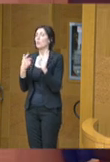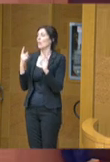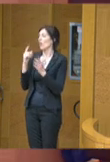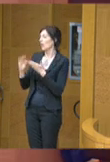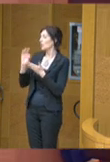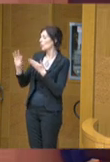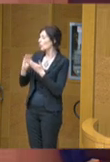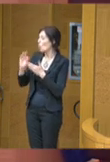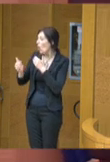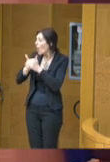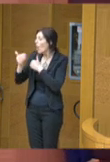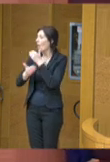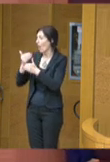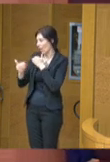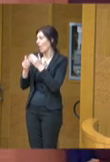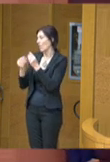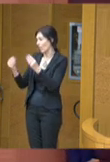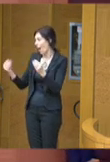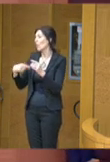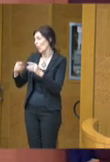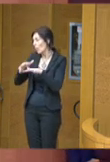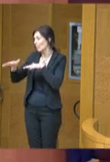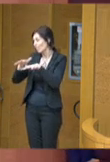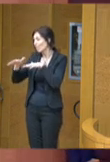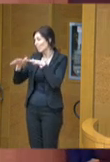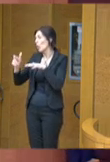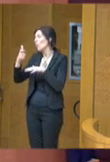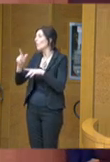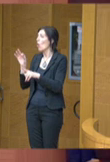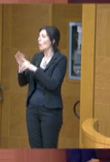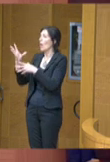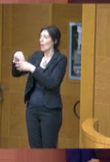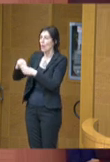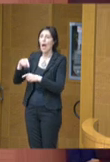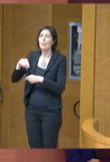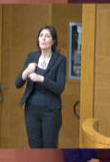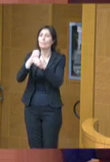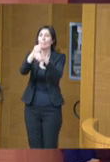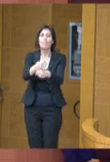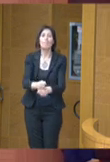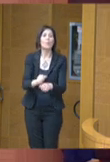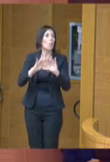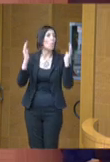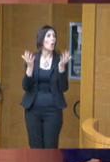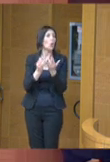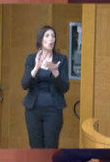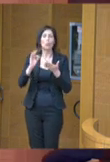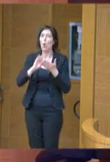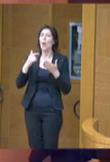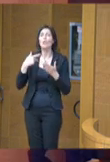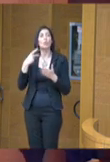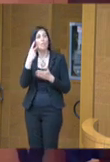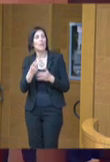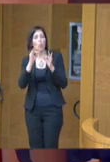mondo decisamente più inclusivo. Passiamo ora la parola al mondo della scuola. Vedo che si sono già preparati